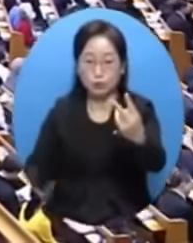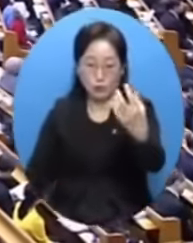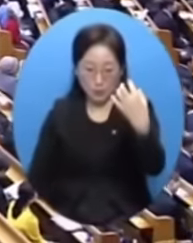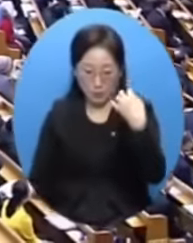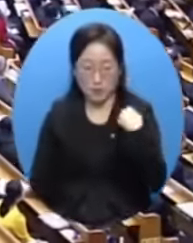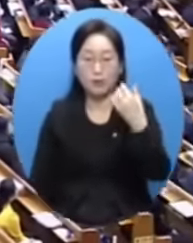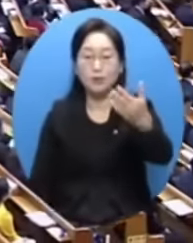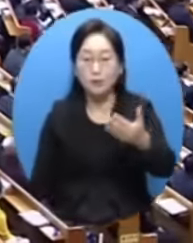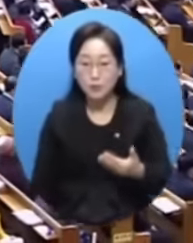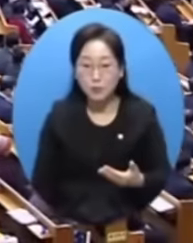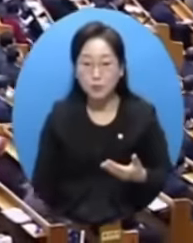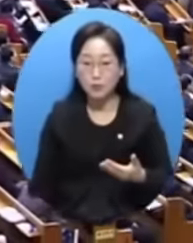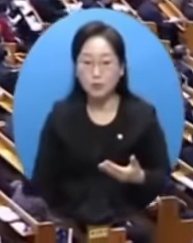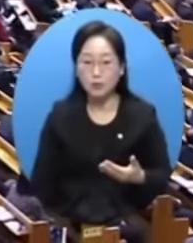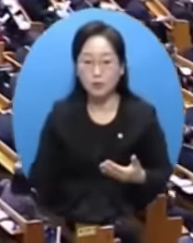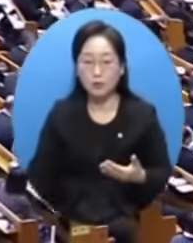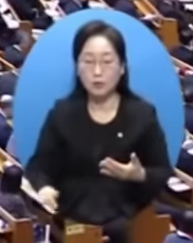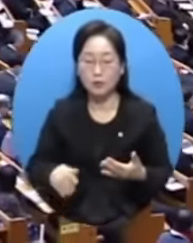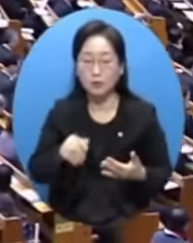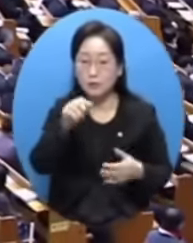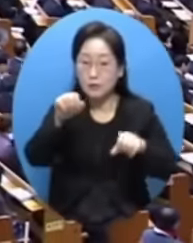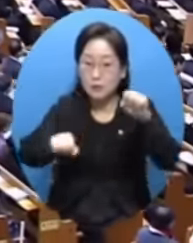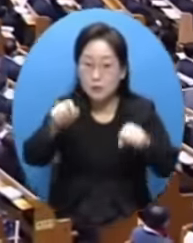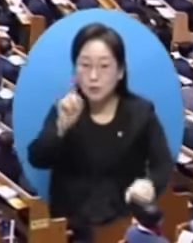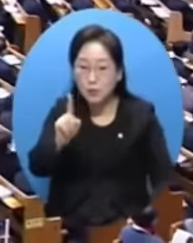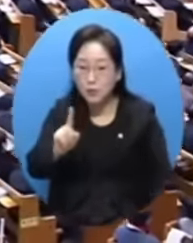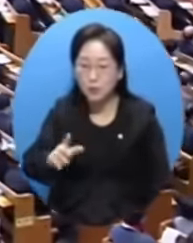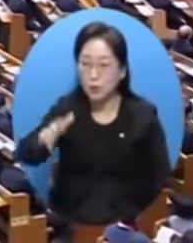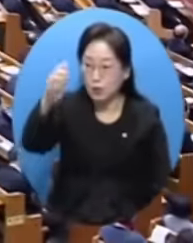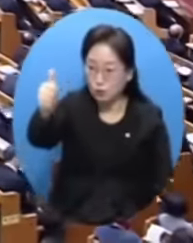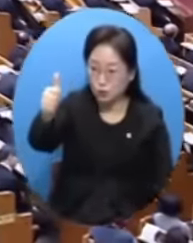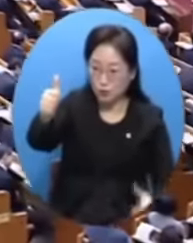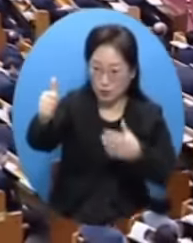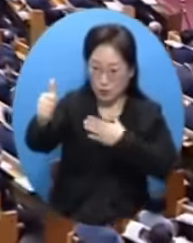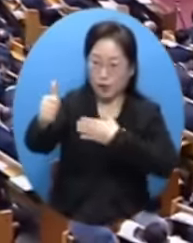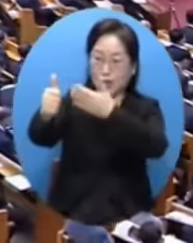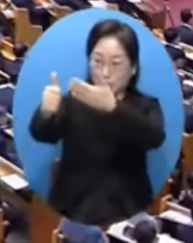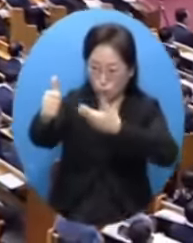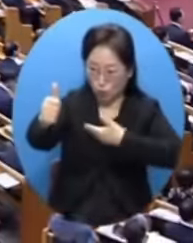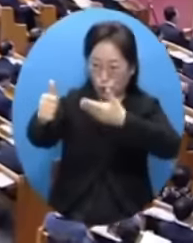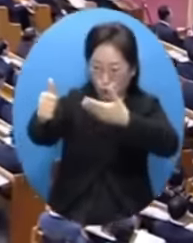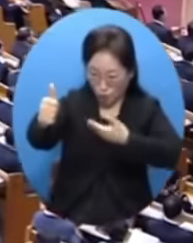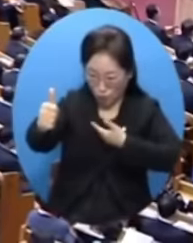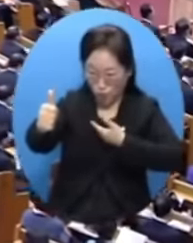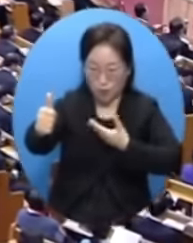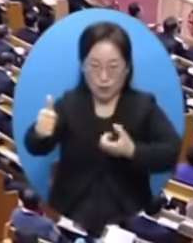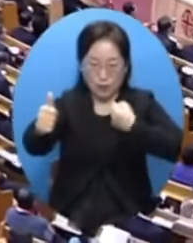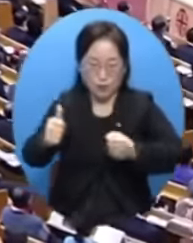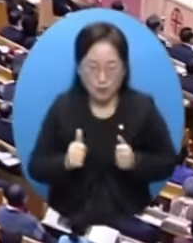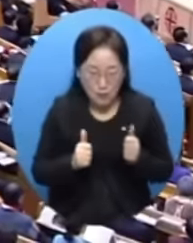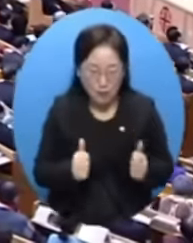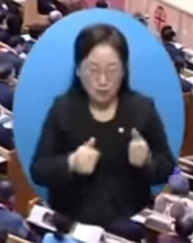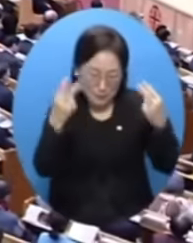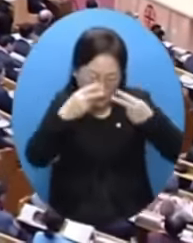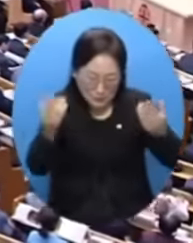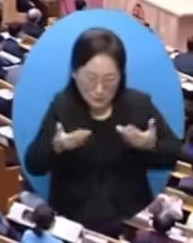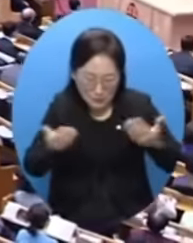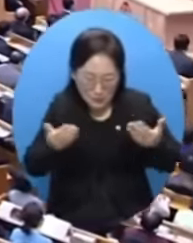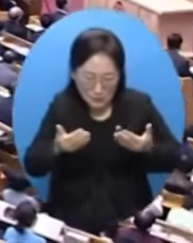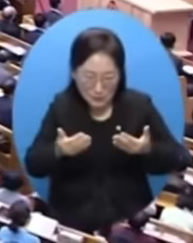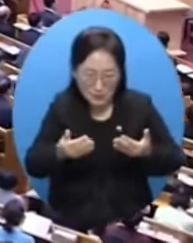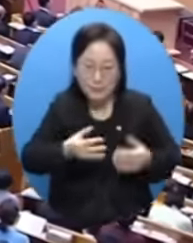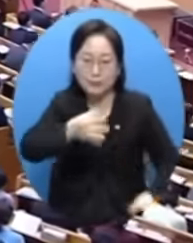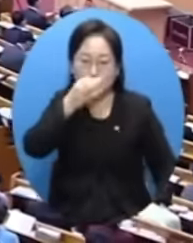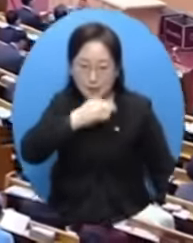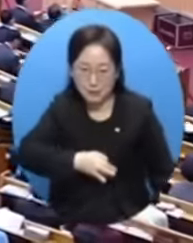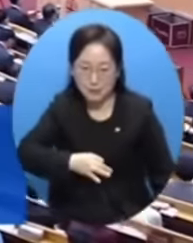주셨는데 그들의 자세는 주님이 주인이 내게 주신 것으로 내가 열심히를 해서 이같은 좋은 결과를